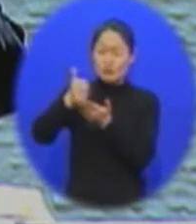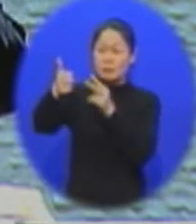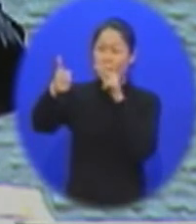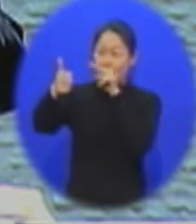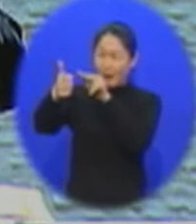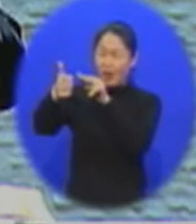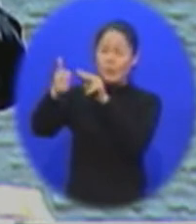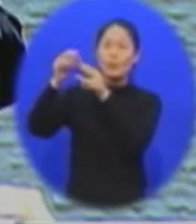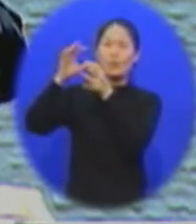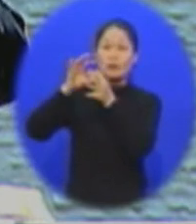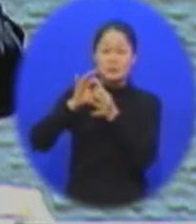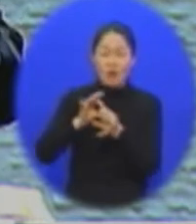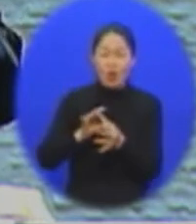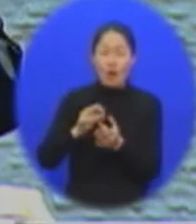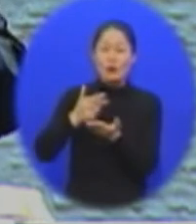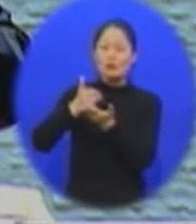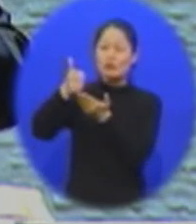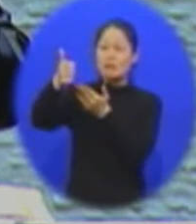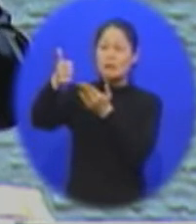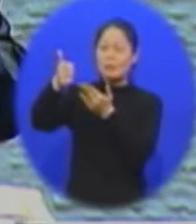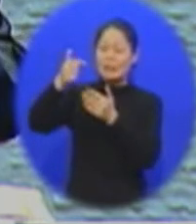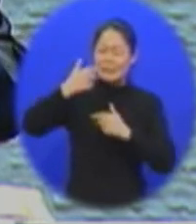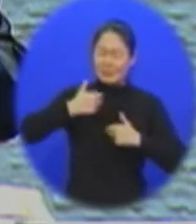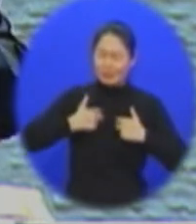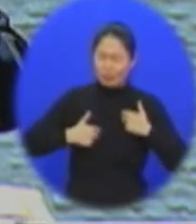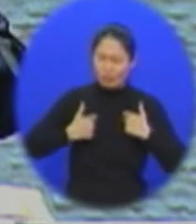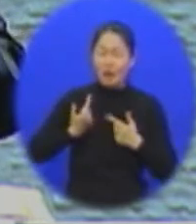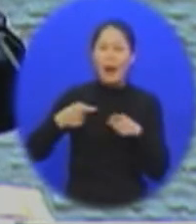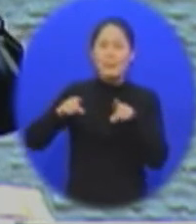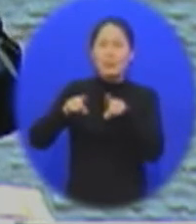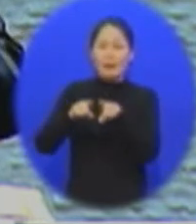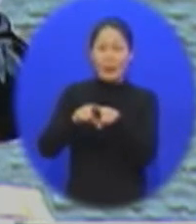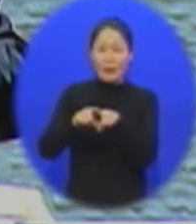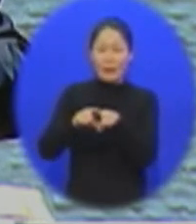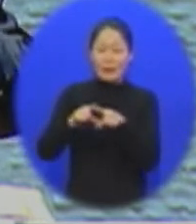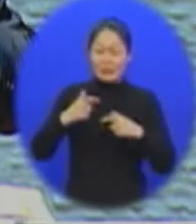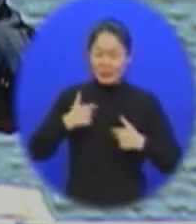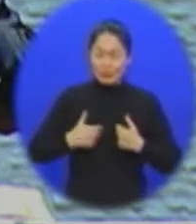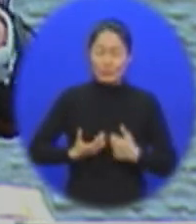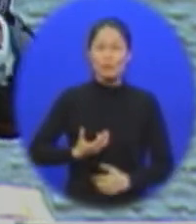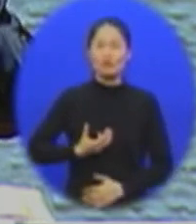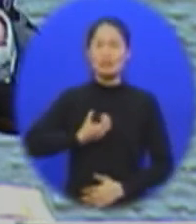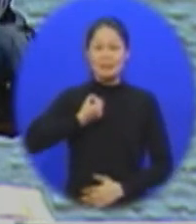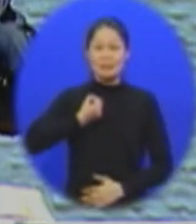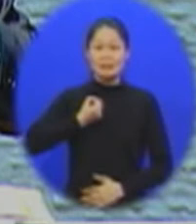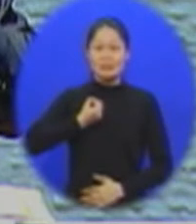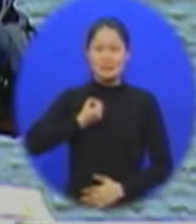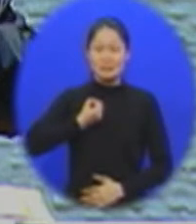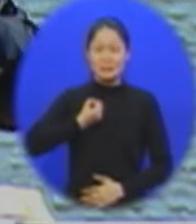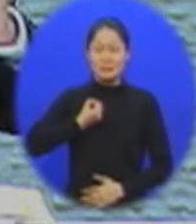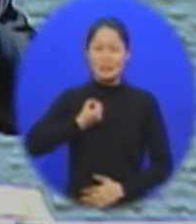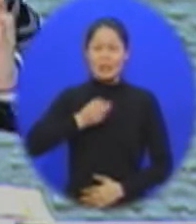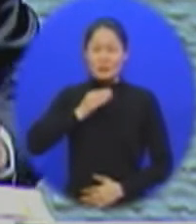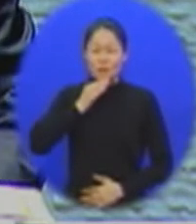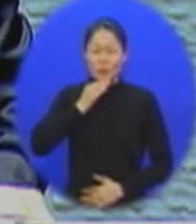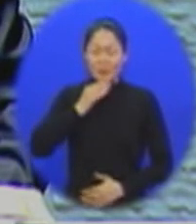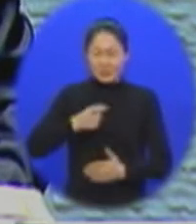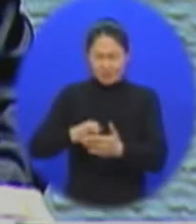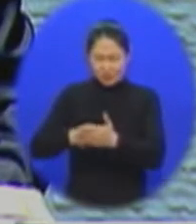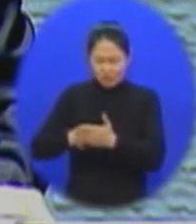바라보시면서 주님의 기쁨과 함께 그 기쁨을 누리는 그 절제가